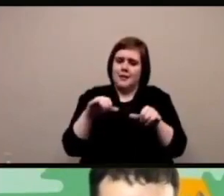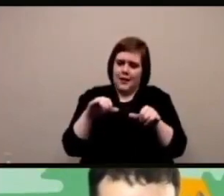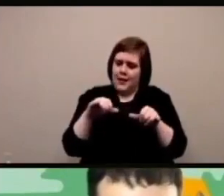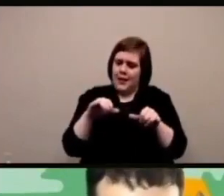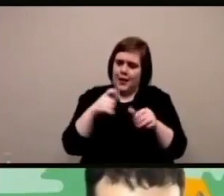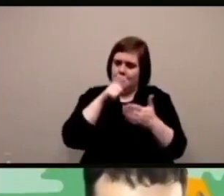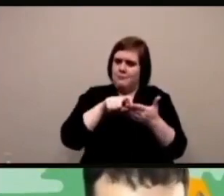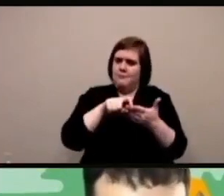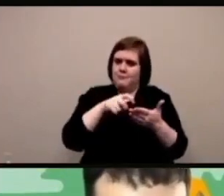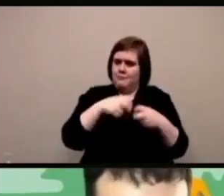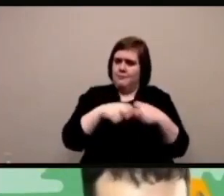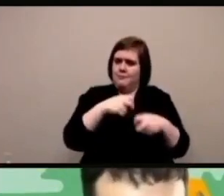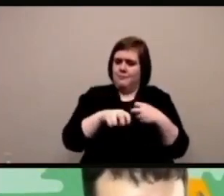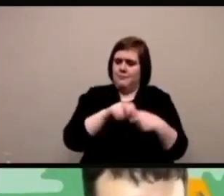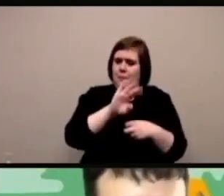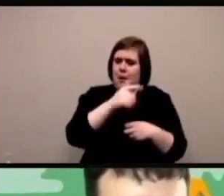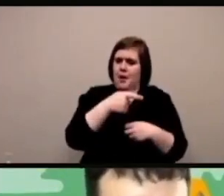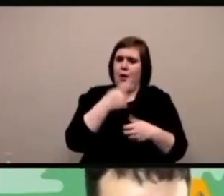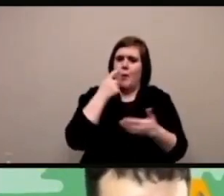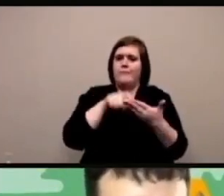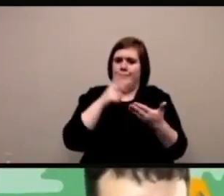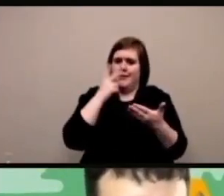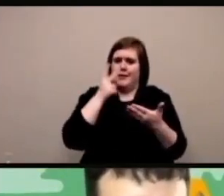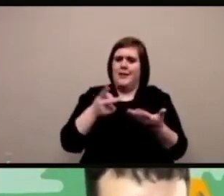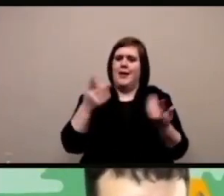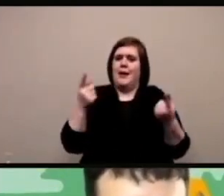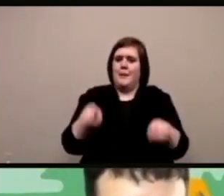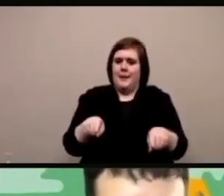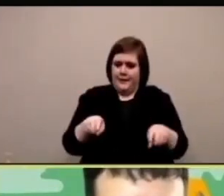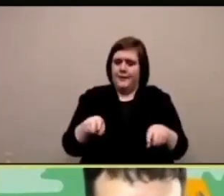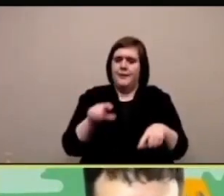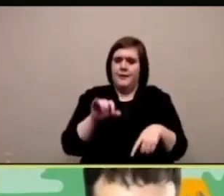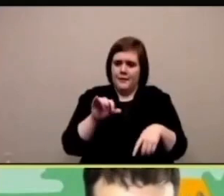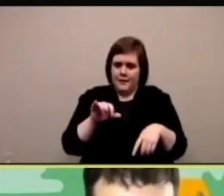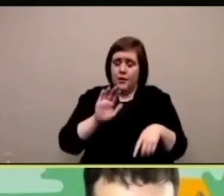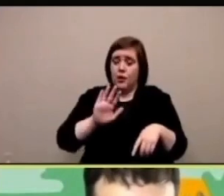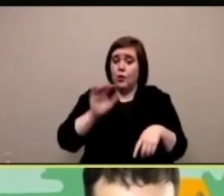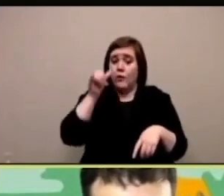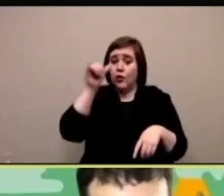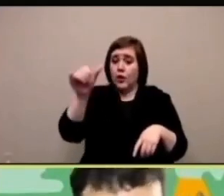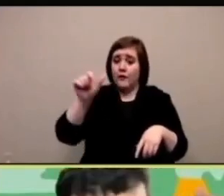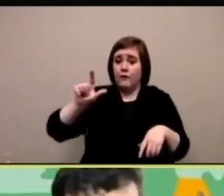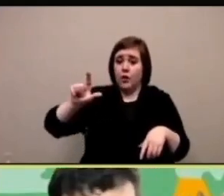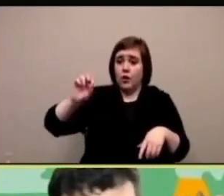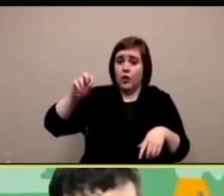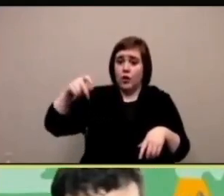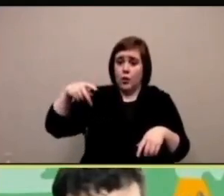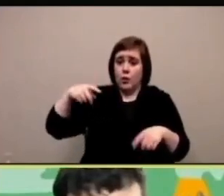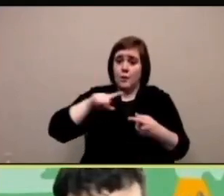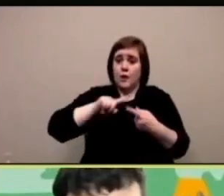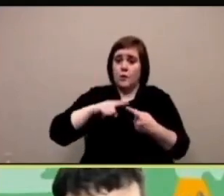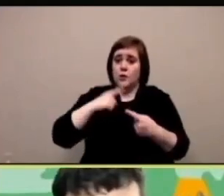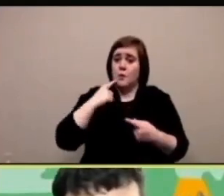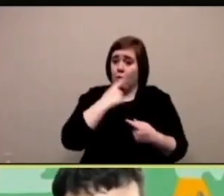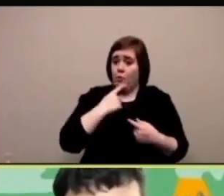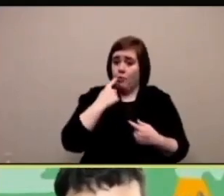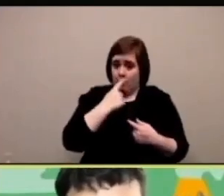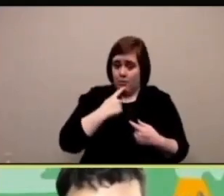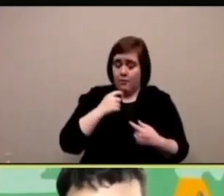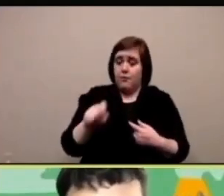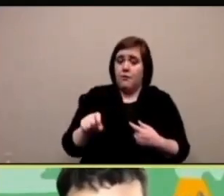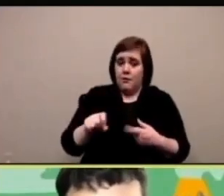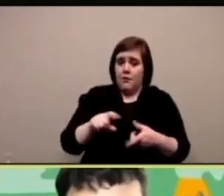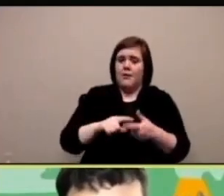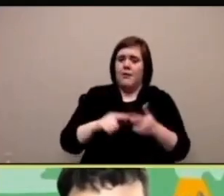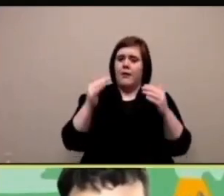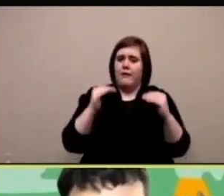つま先を入れました私が何を入れた何をしたのかよくわから